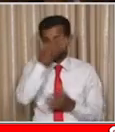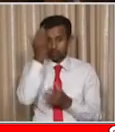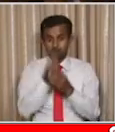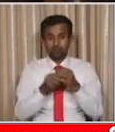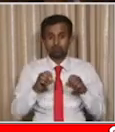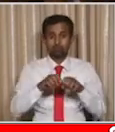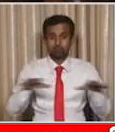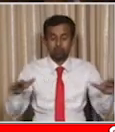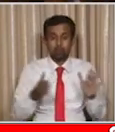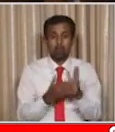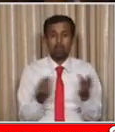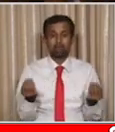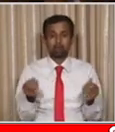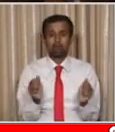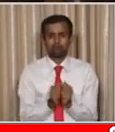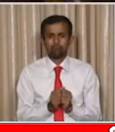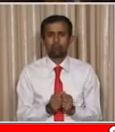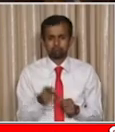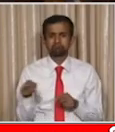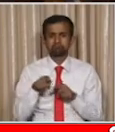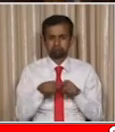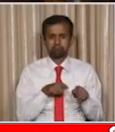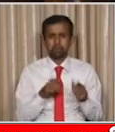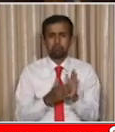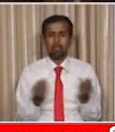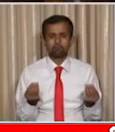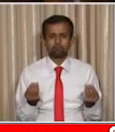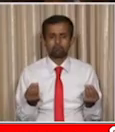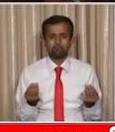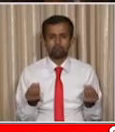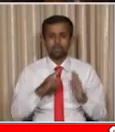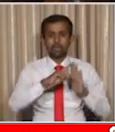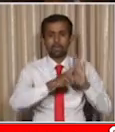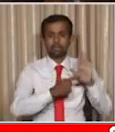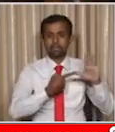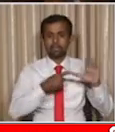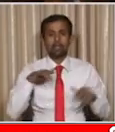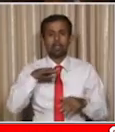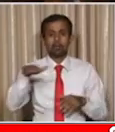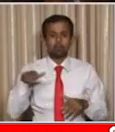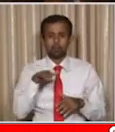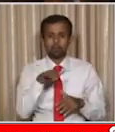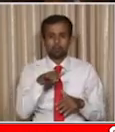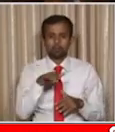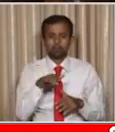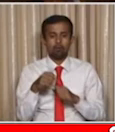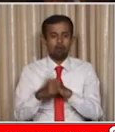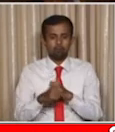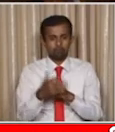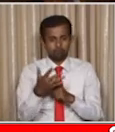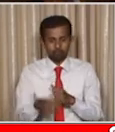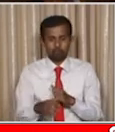நிலங்களை மகாவலி அபகரிக்கின்ற செயல்பாடாக இந்த மகாவலி ஜெயவலயம் உருவாக்கப்பட முயற்சிகள் எடுக்கப்படுகிறது. மிகவும்